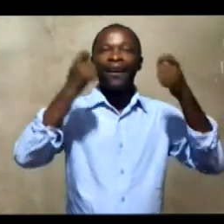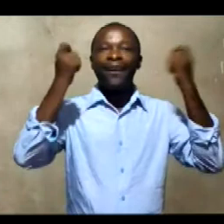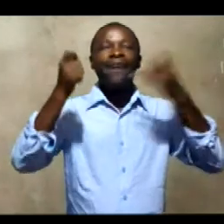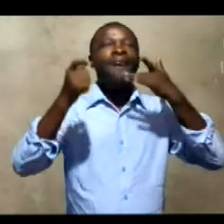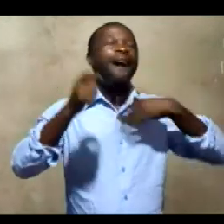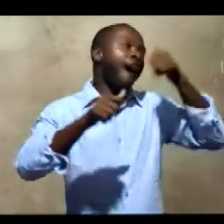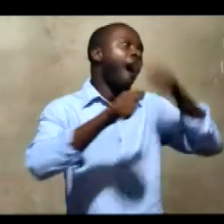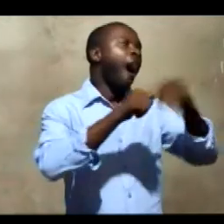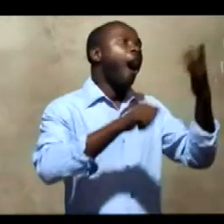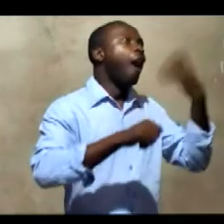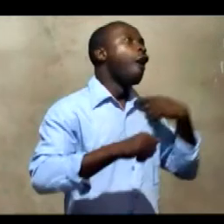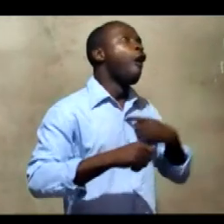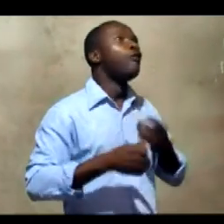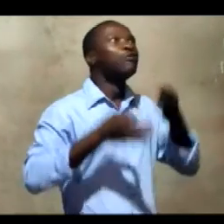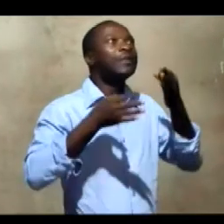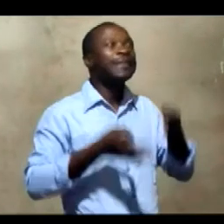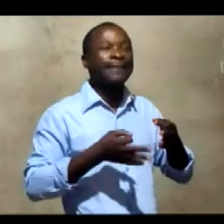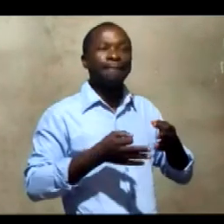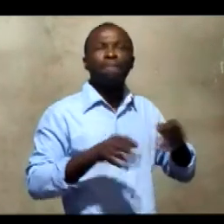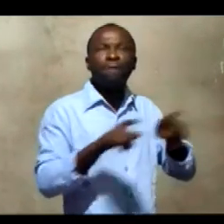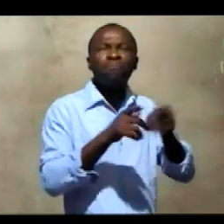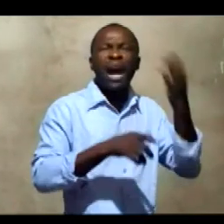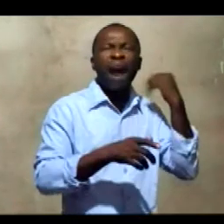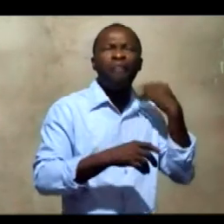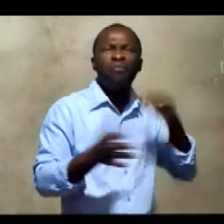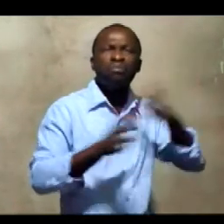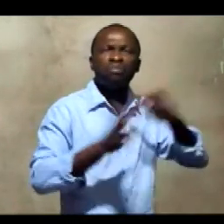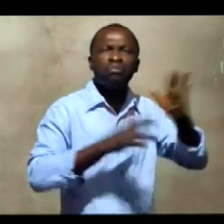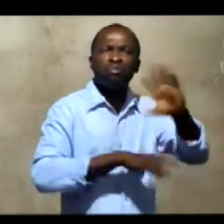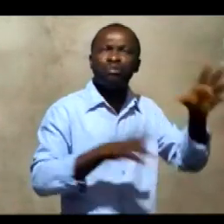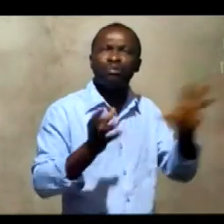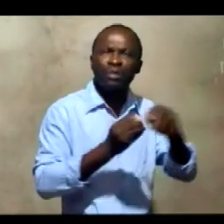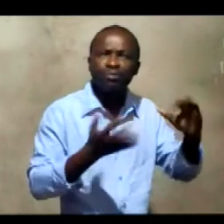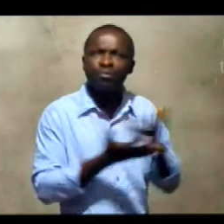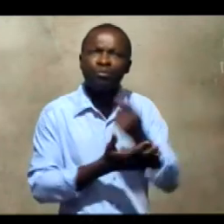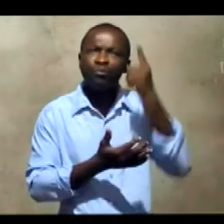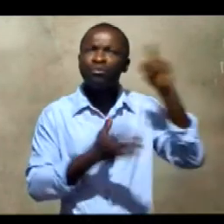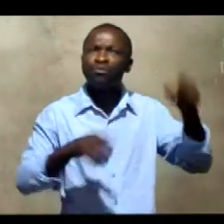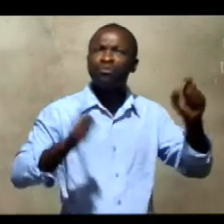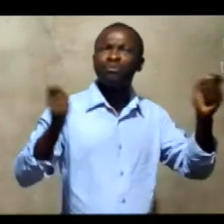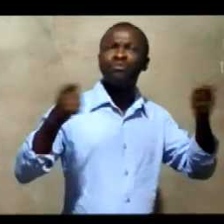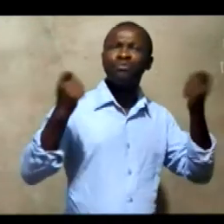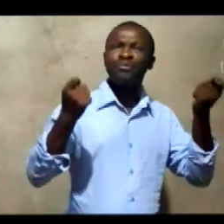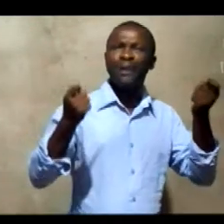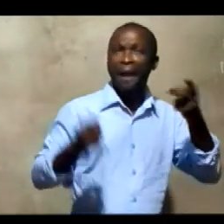situation des cheminots qui étaient au cœur de cette révolution. Élément de réponse avec Aïssatou